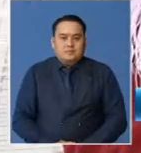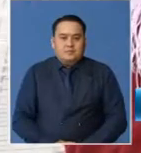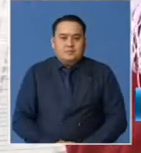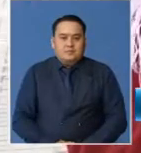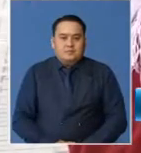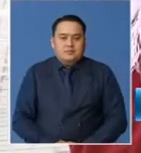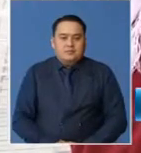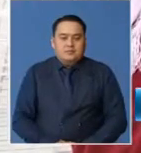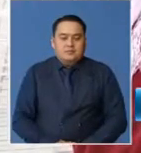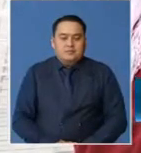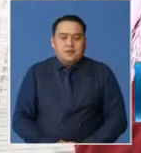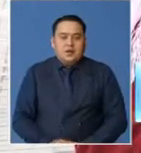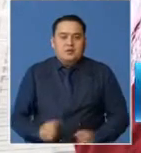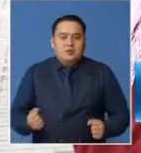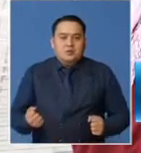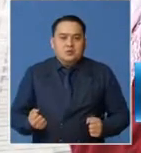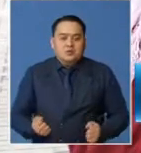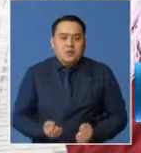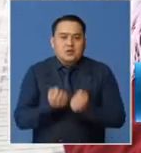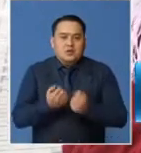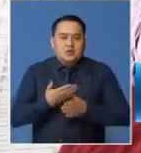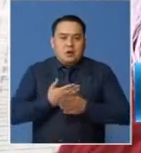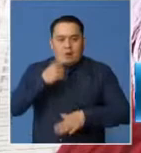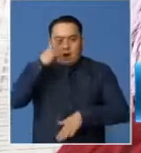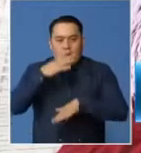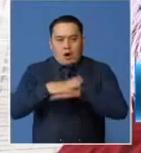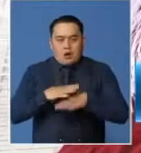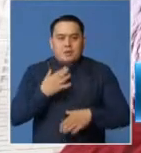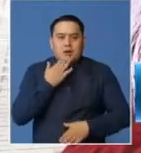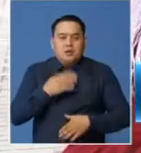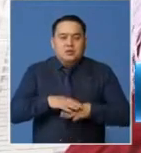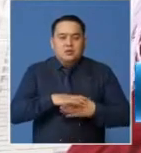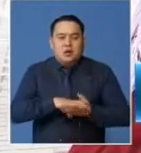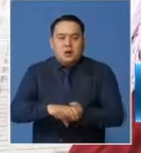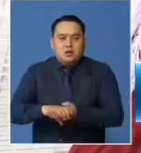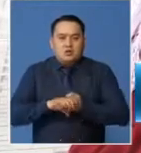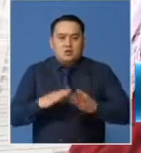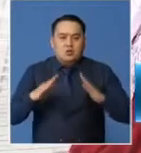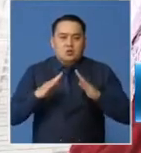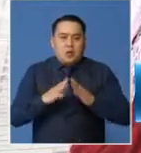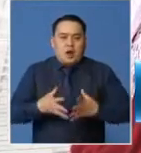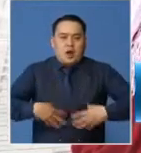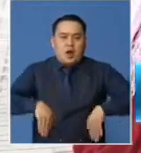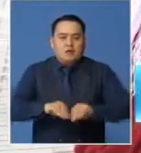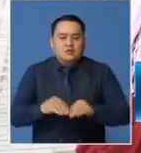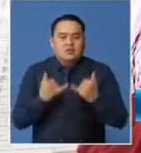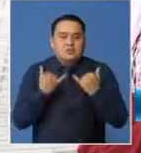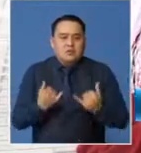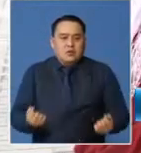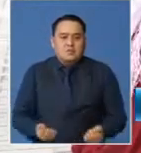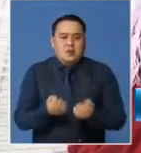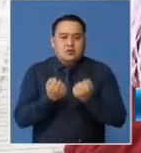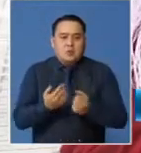Усилиями всех, благодаря поддержке Акимата, Ассамблеи народа Казахстана, Дома дружбы, общественных организаций, сегодня нас